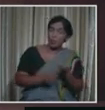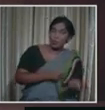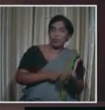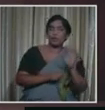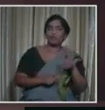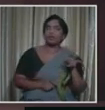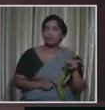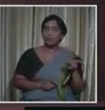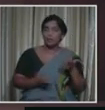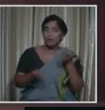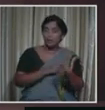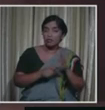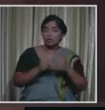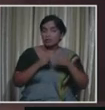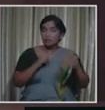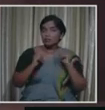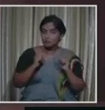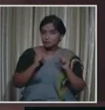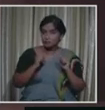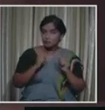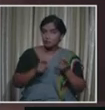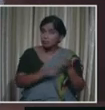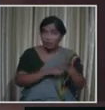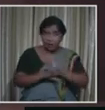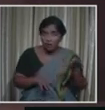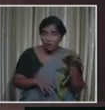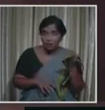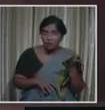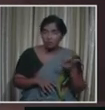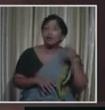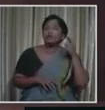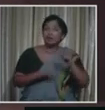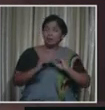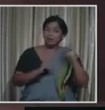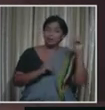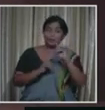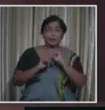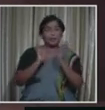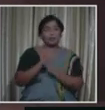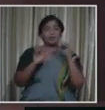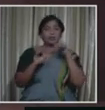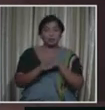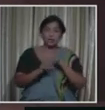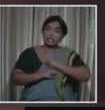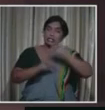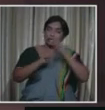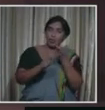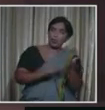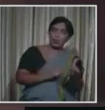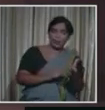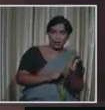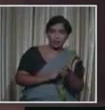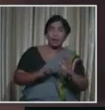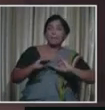ta. Paharadin petanggat tu katakan. Paharadun ned. Etana isar lama arli gah mandre gah tu gunut gosen paharadun na.